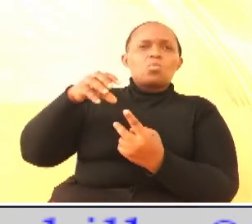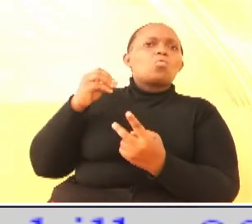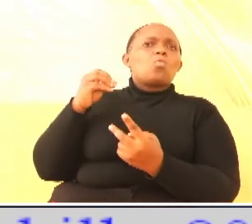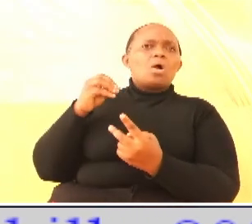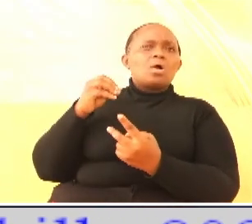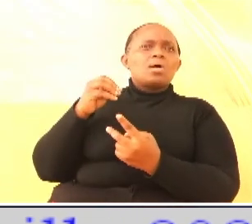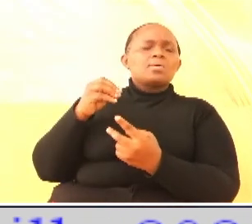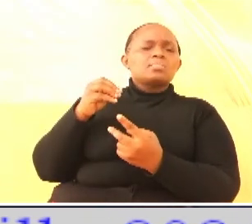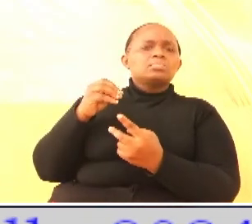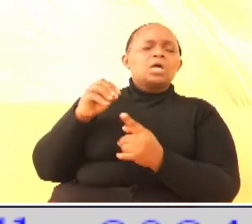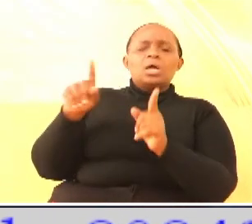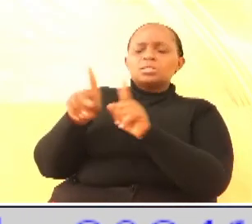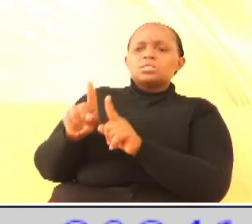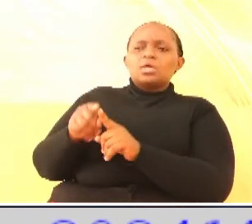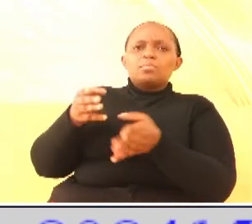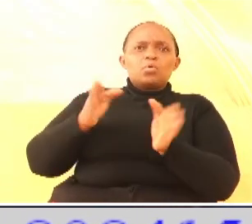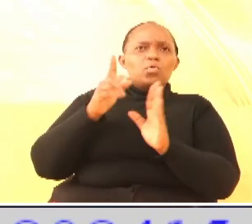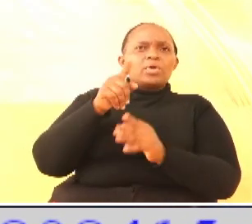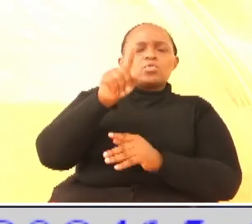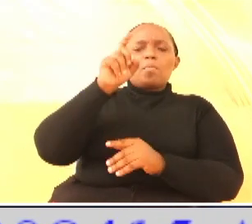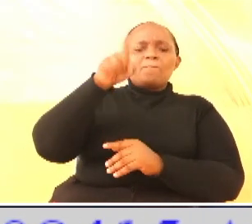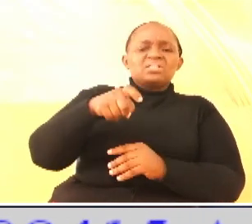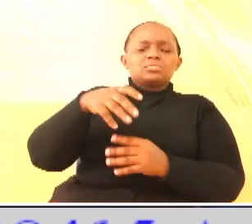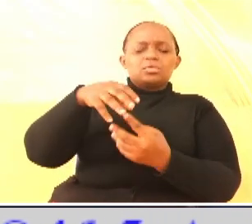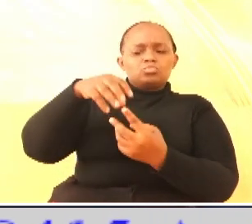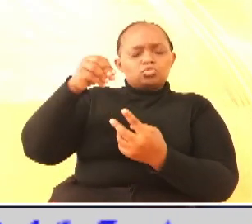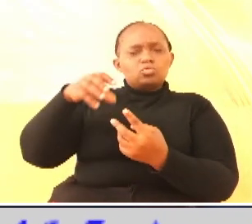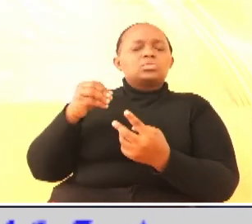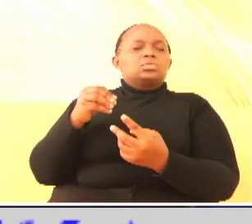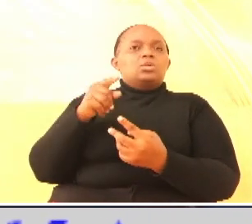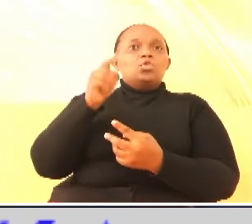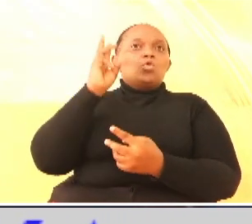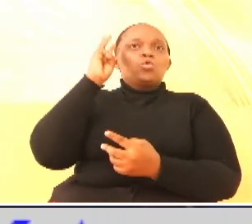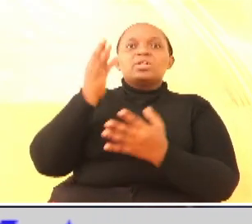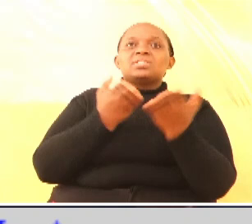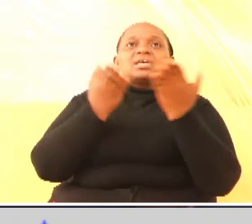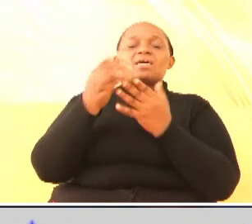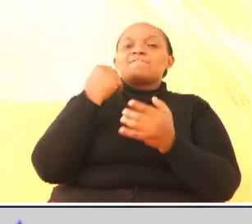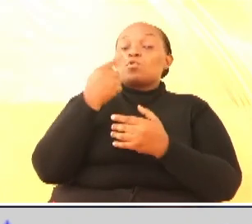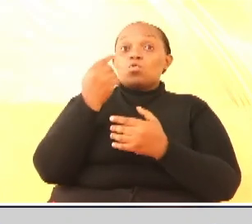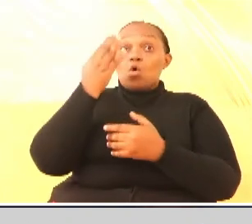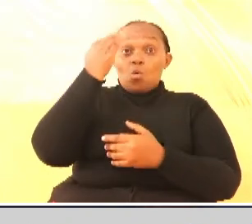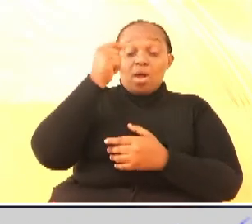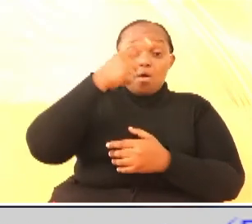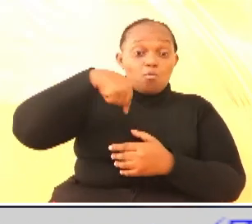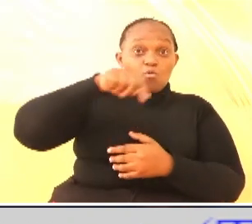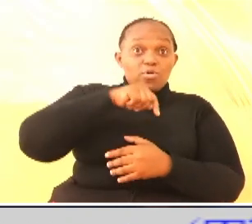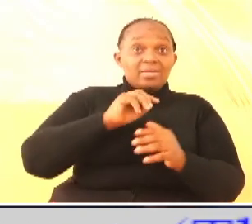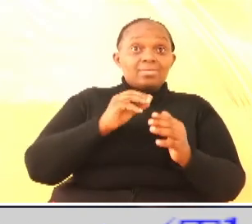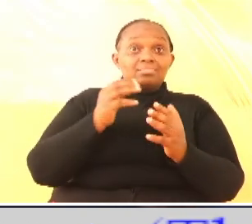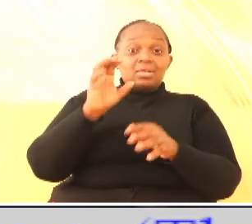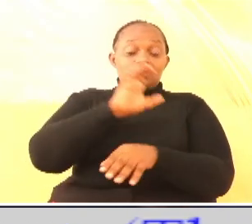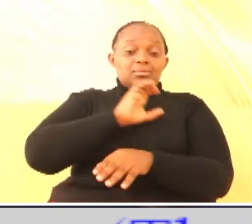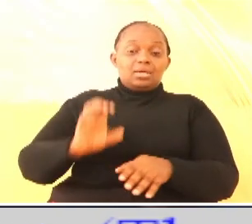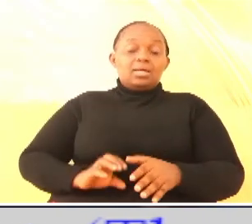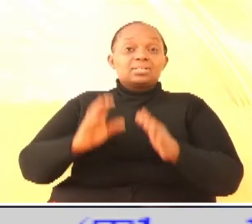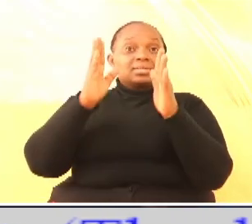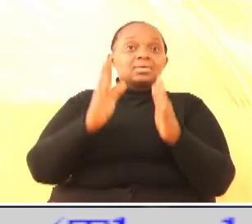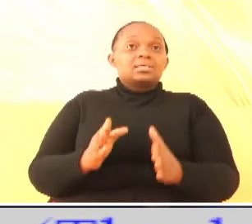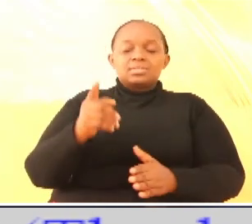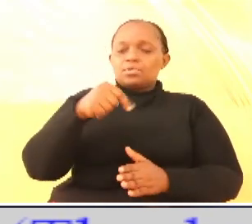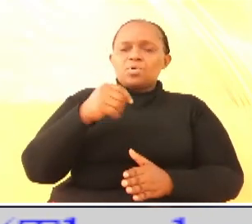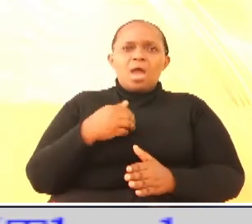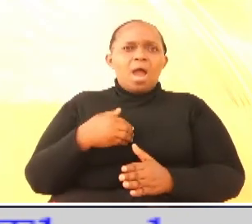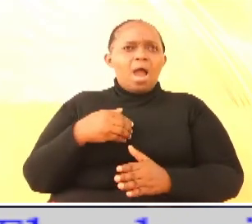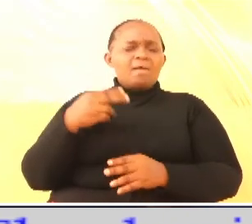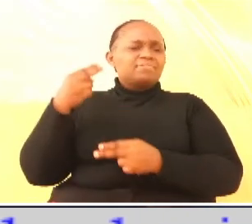twafaa kuchagua tutamtumikia nani. Kwa sababu sisi wa Kristo pia tuna historia. Kuna